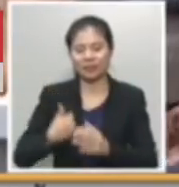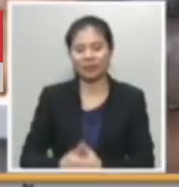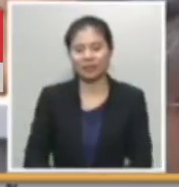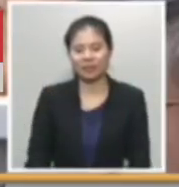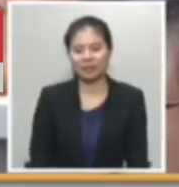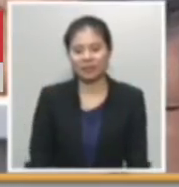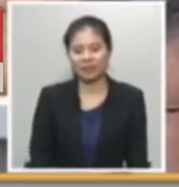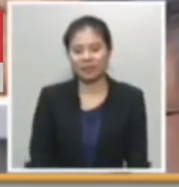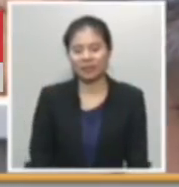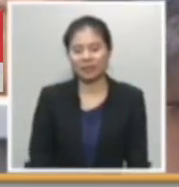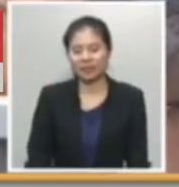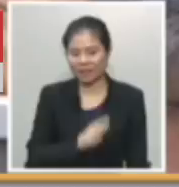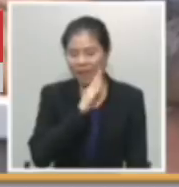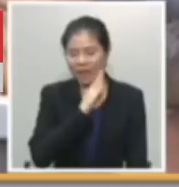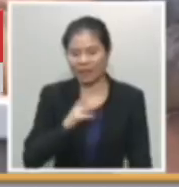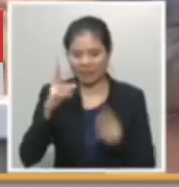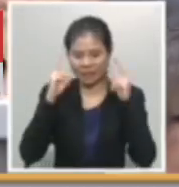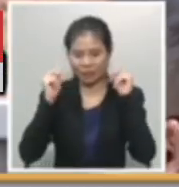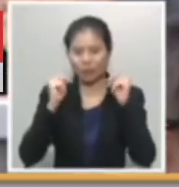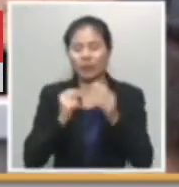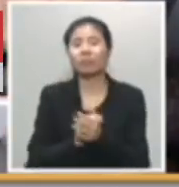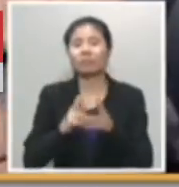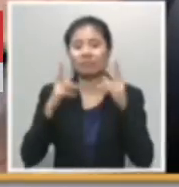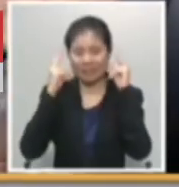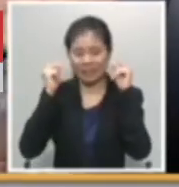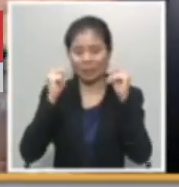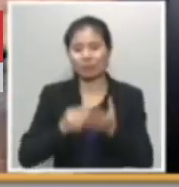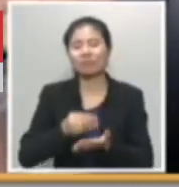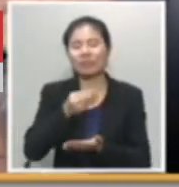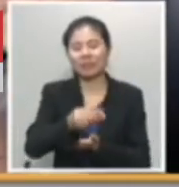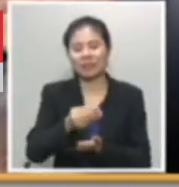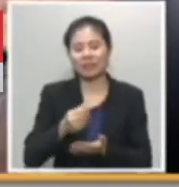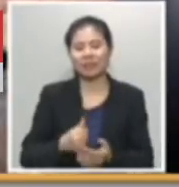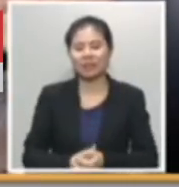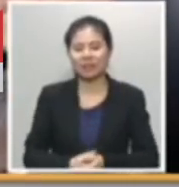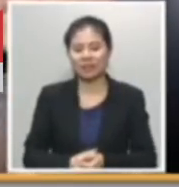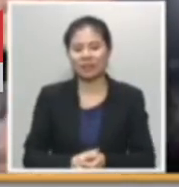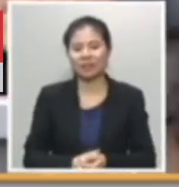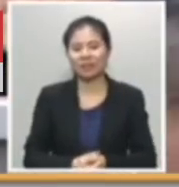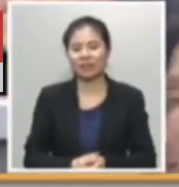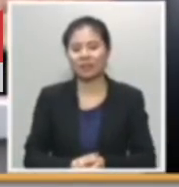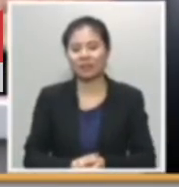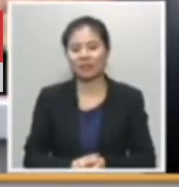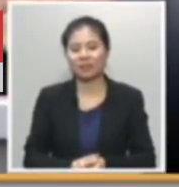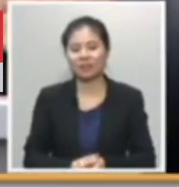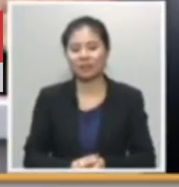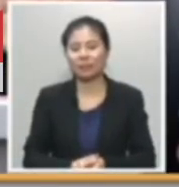อกว่าถ้าท่านนายกเนี่ยรับเอกสารฉบับนี้เนี่ยท่านจะเป็นรัฐบุรุษทันทีเลย